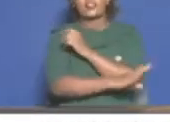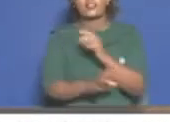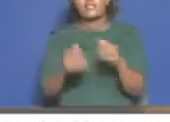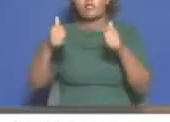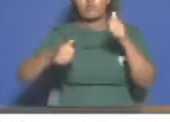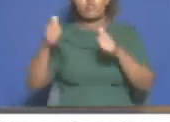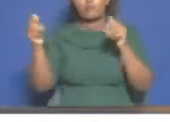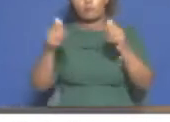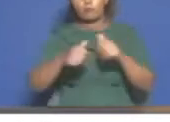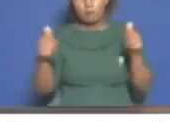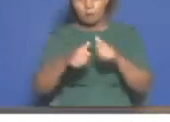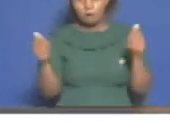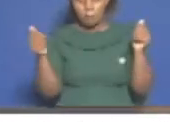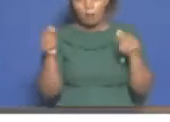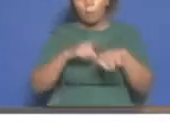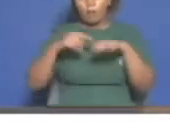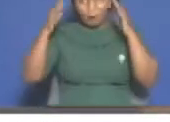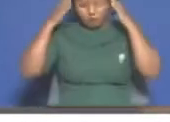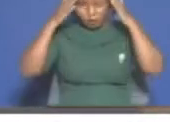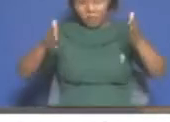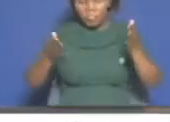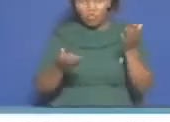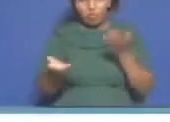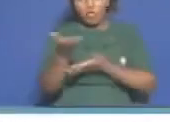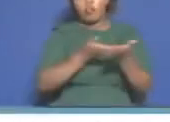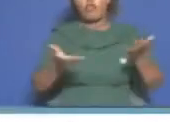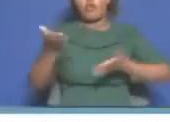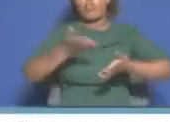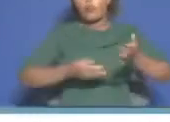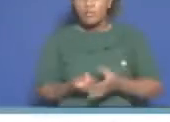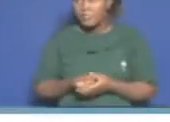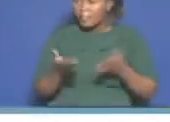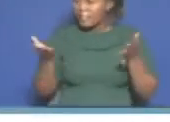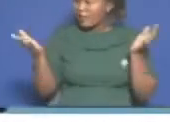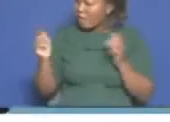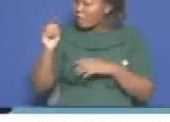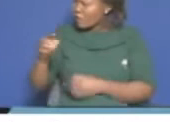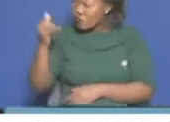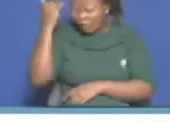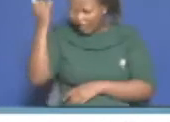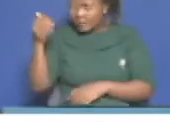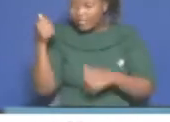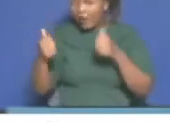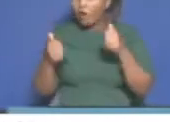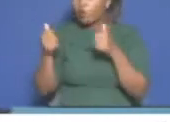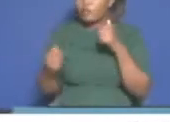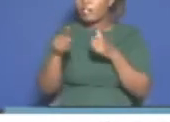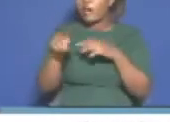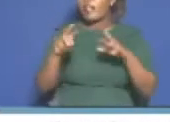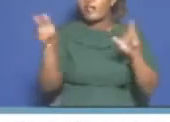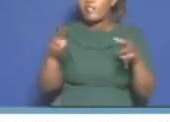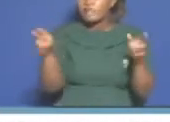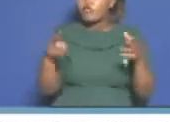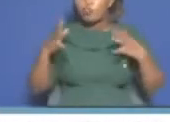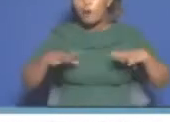nchi yetu juu, tukiangazia mambo ya uchumi. Yes. Edwin, kauli yako kuhusiana na hili swala la wale ambao